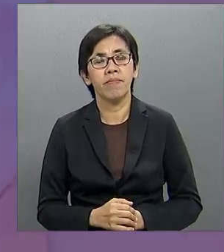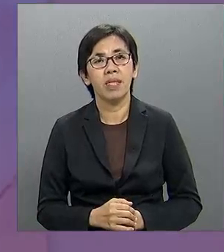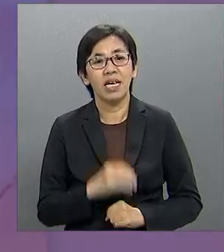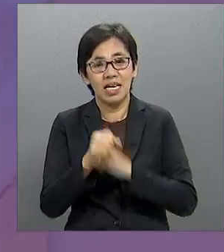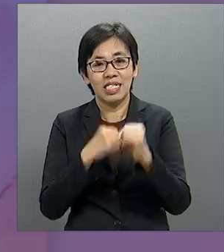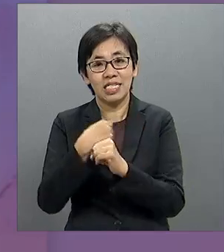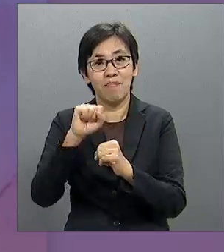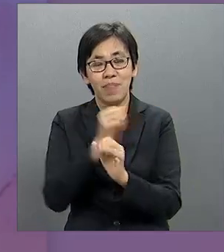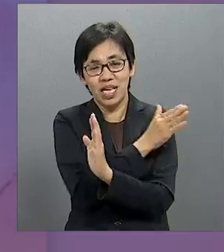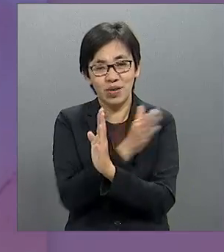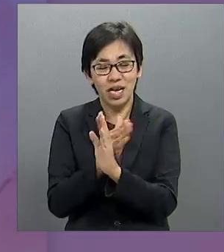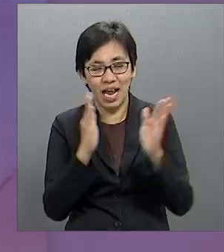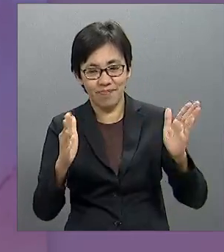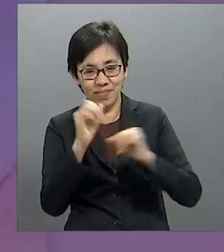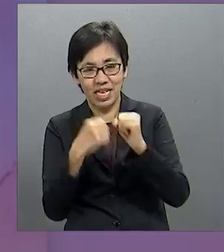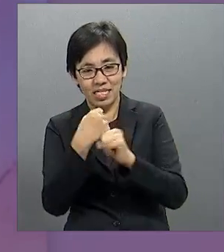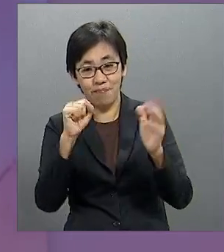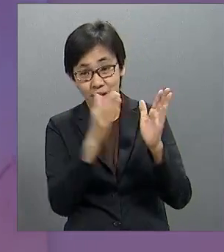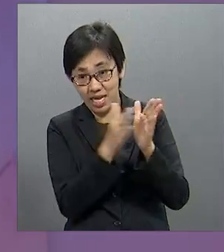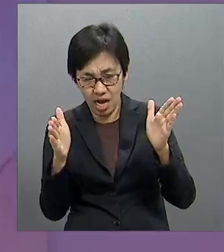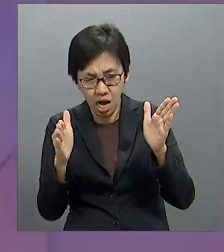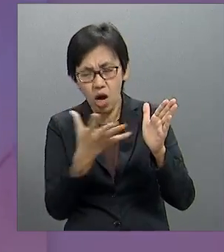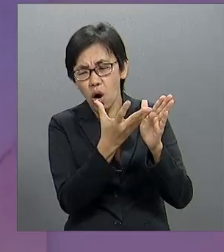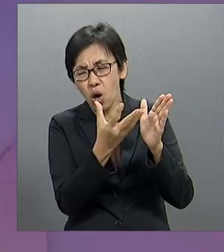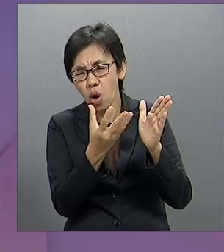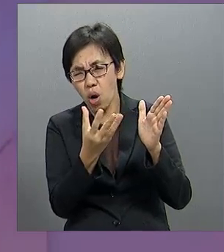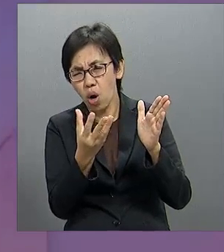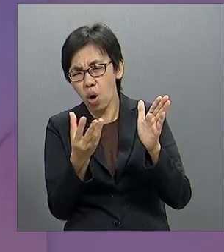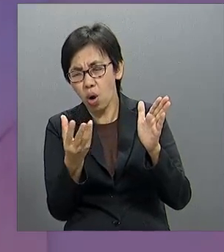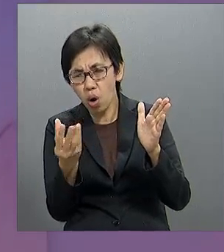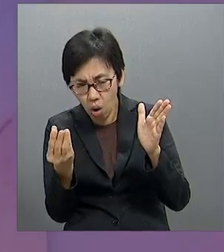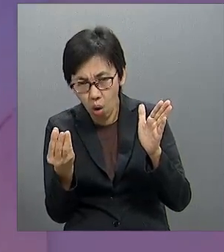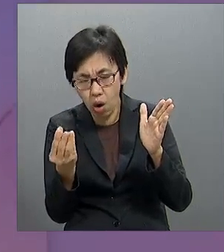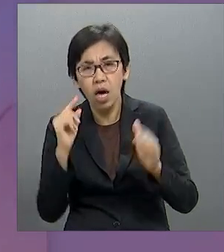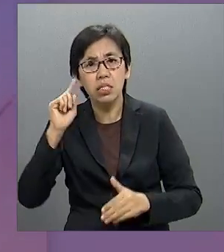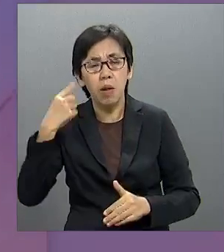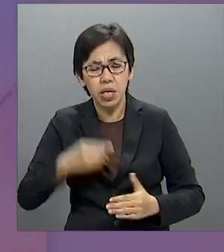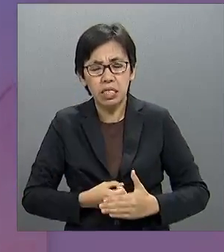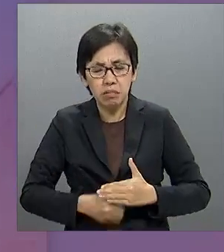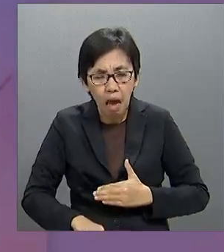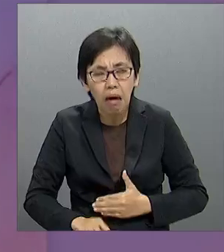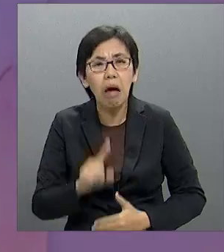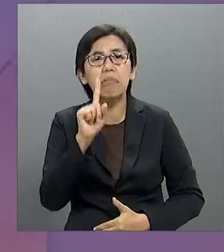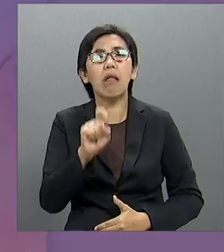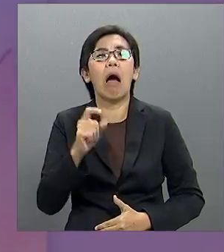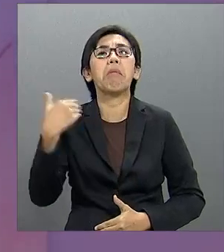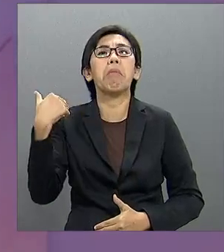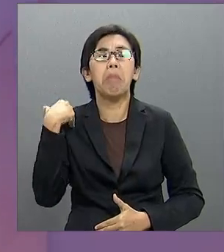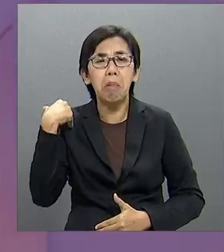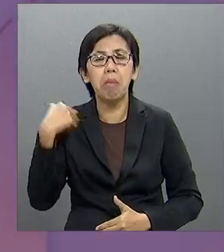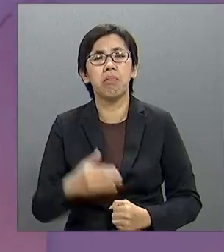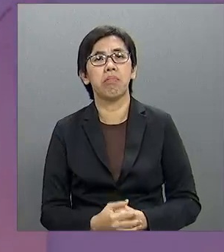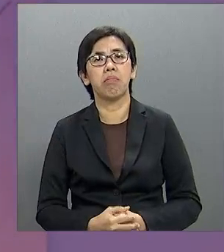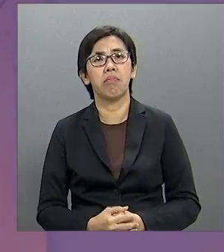มาตัวเลขจะลดลงแต่ทุกปีก็ยังคงมีผู้หญิงที่เสียชีวิตจากการทำแท้งแบบผิดวิธีอีกมากมายค่ะ